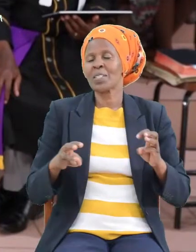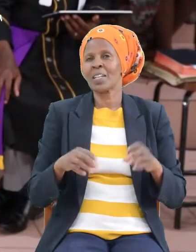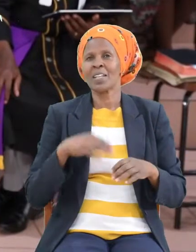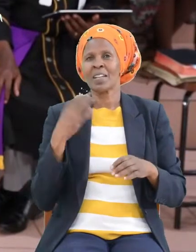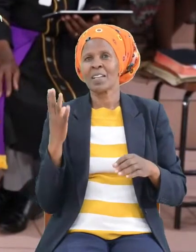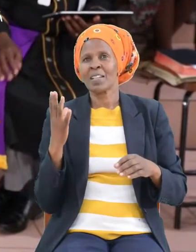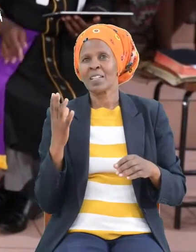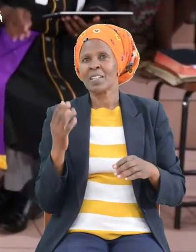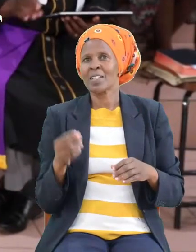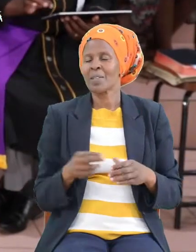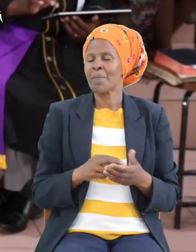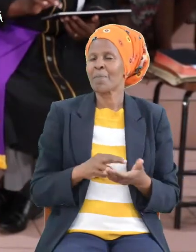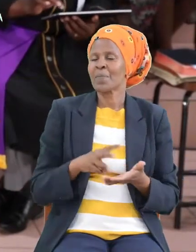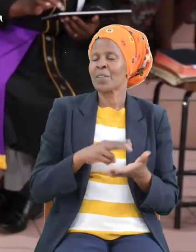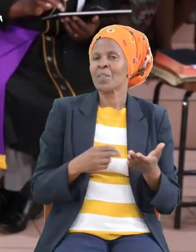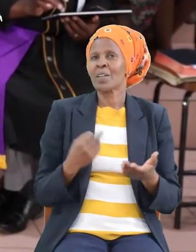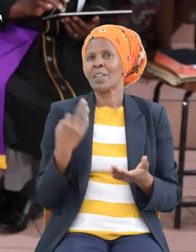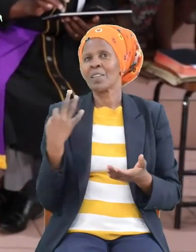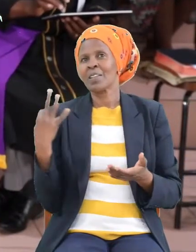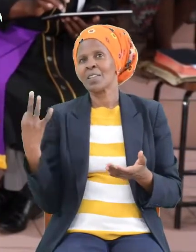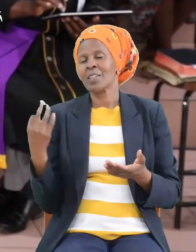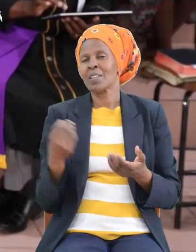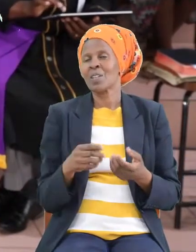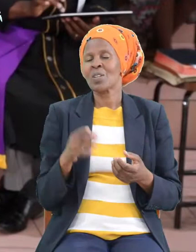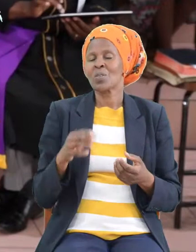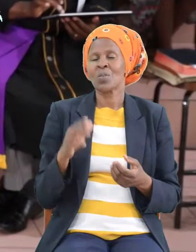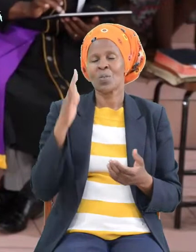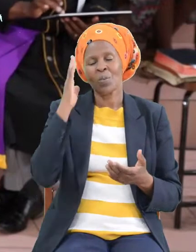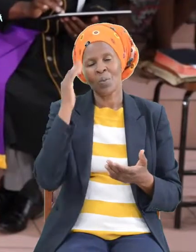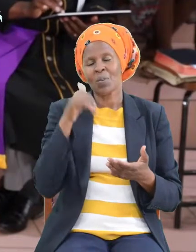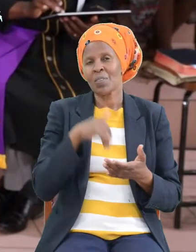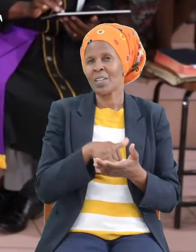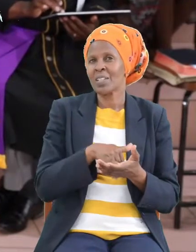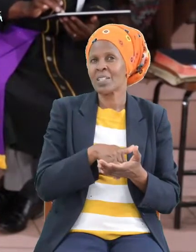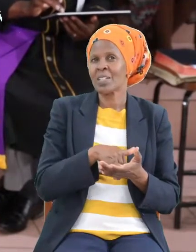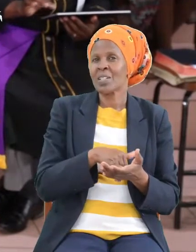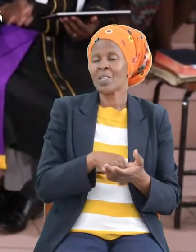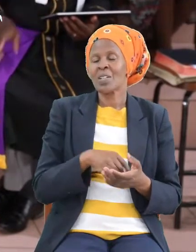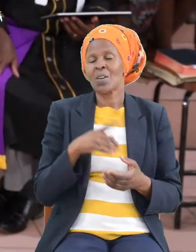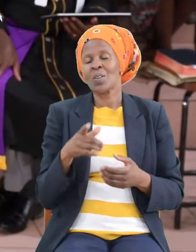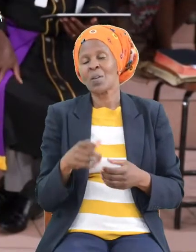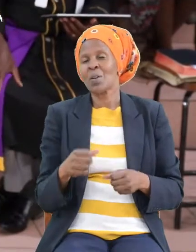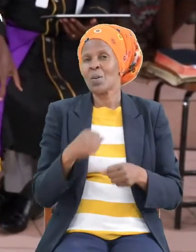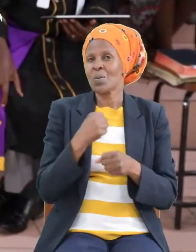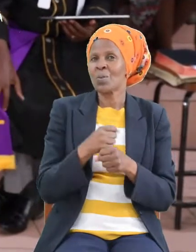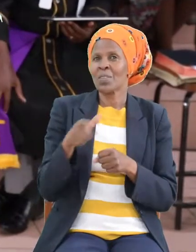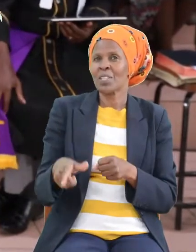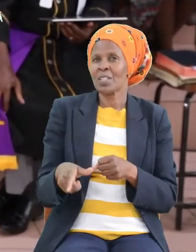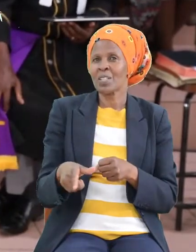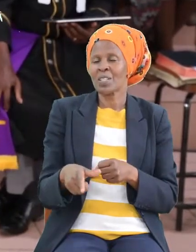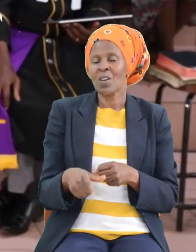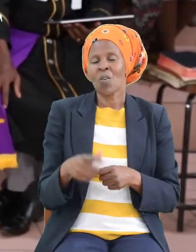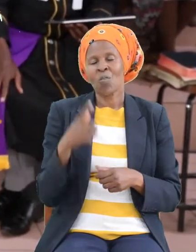yenu. 32 na ndio ya mwisho. Ijulikane kwenu ya kuwa silitendi neno hili